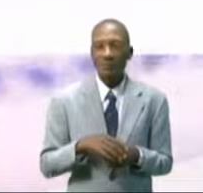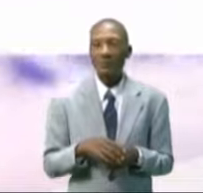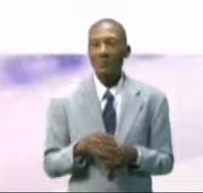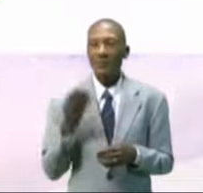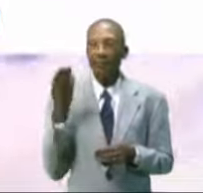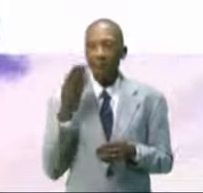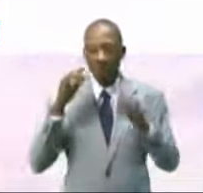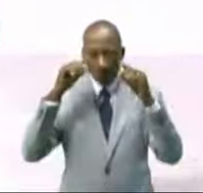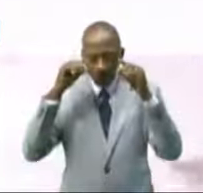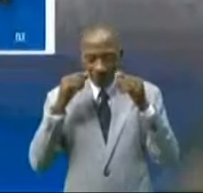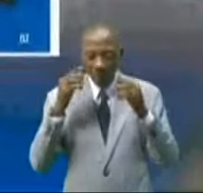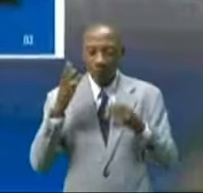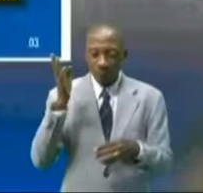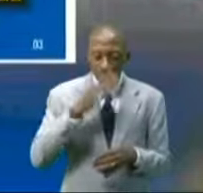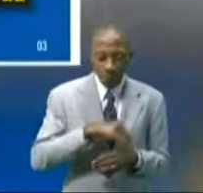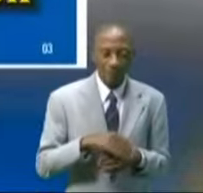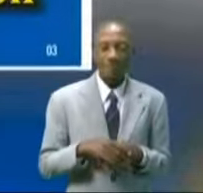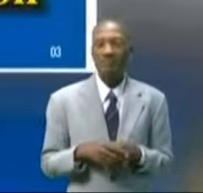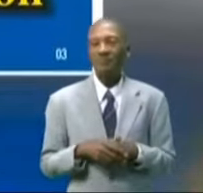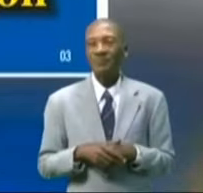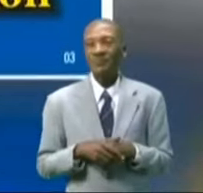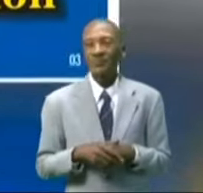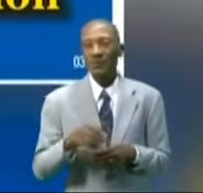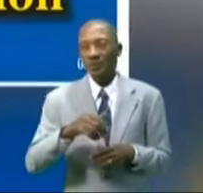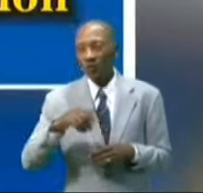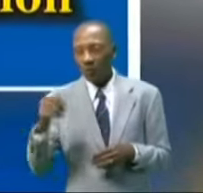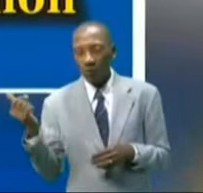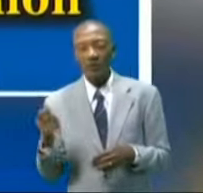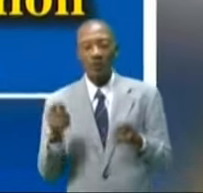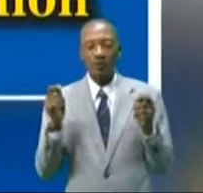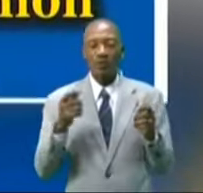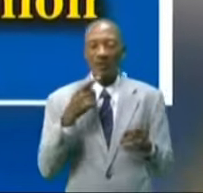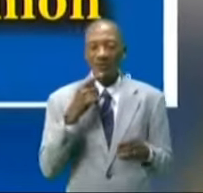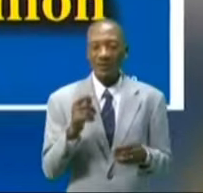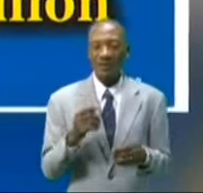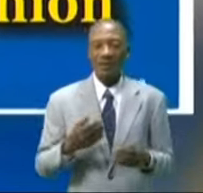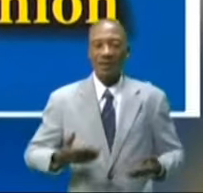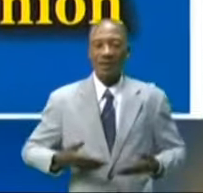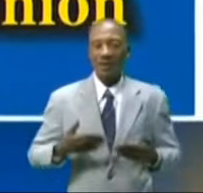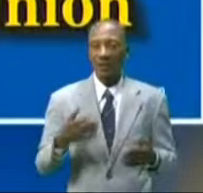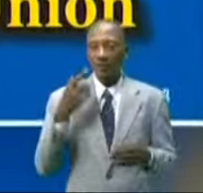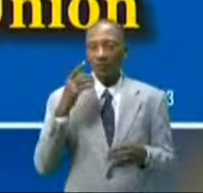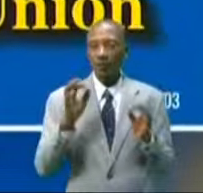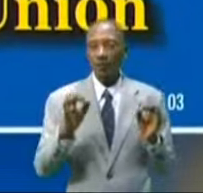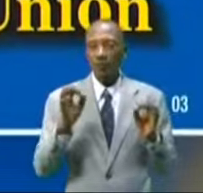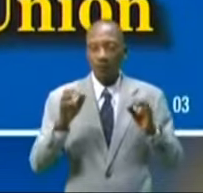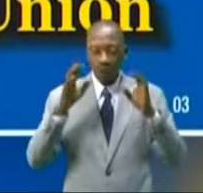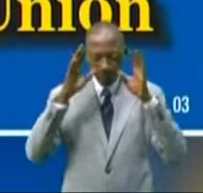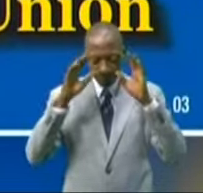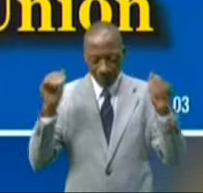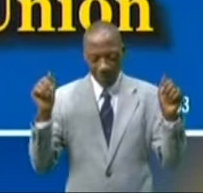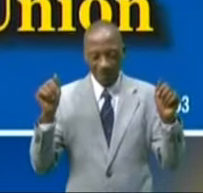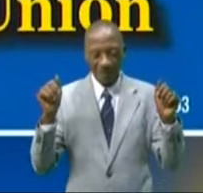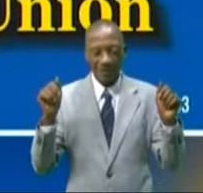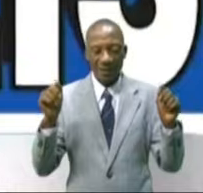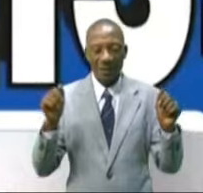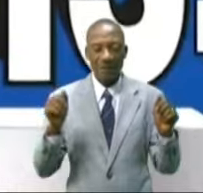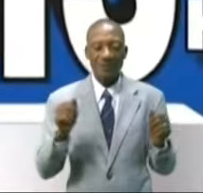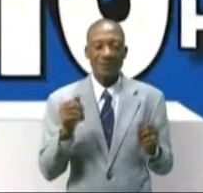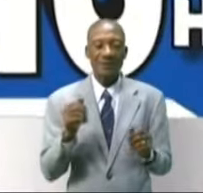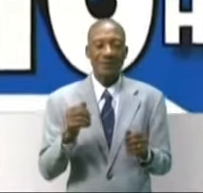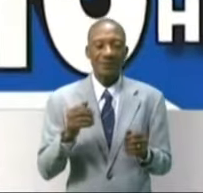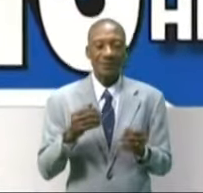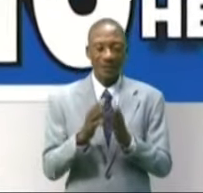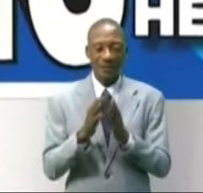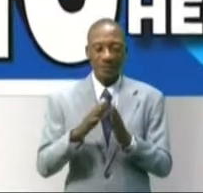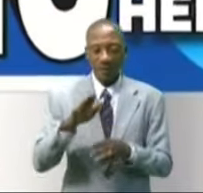voix. Primaire pour la présidence de l'Assemblée nationale, Vital Kamerhe, le champion de l'Union sacrée,